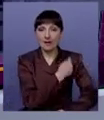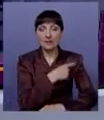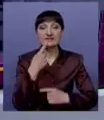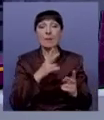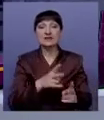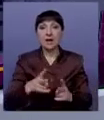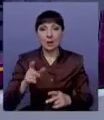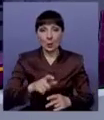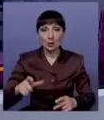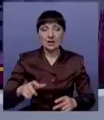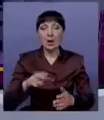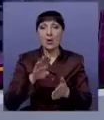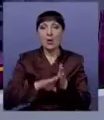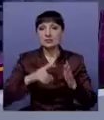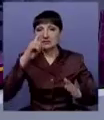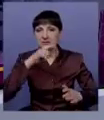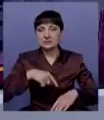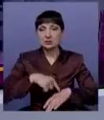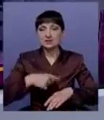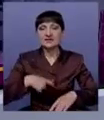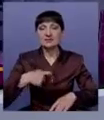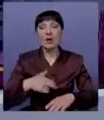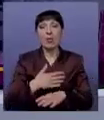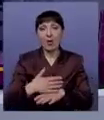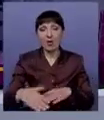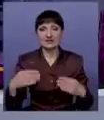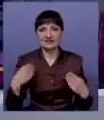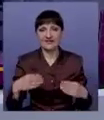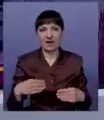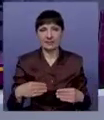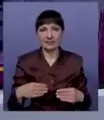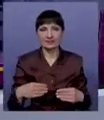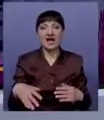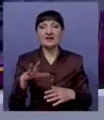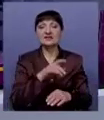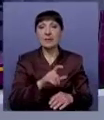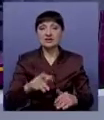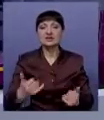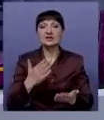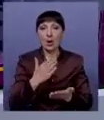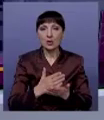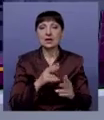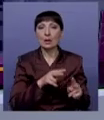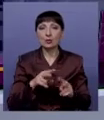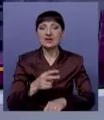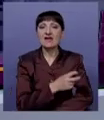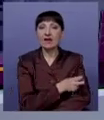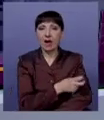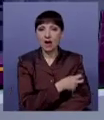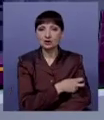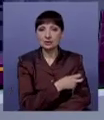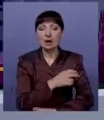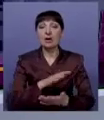пострадавших резкое ухудшение самочувствия произошло именно после торжества все пациенты сейчас находятся под наблюдением врачей